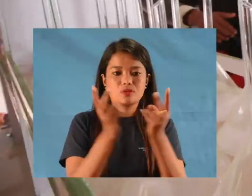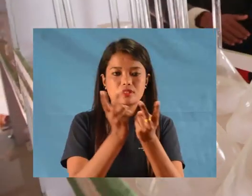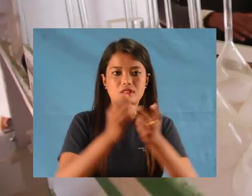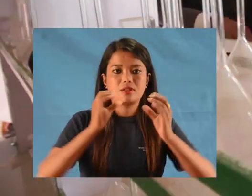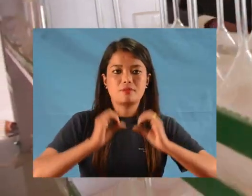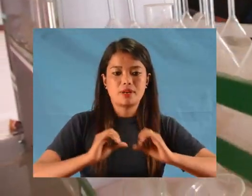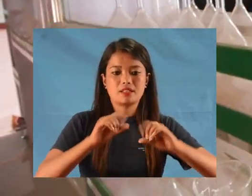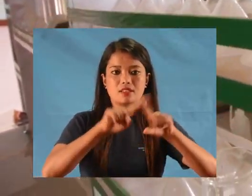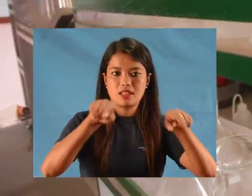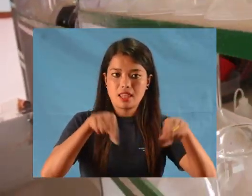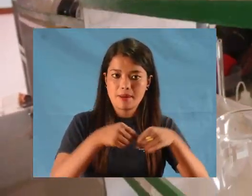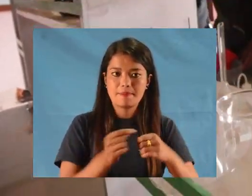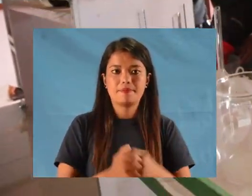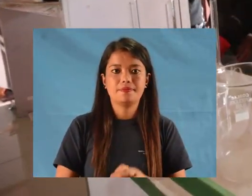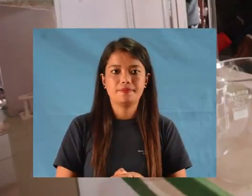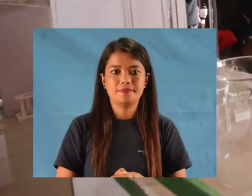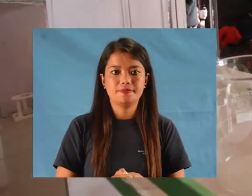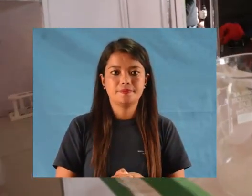जस्तै प्राक्टिकल लाब